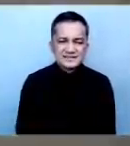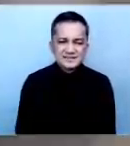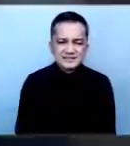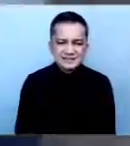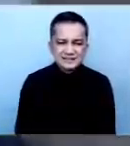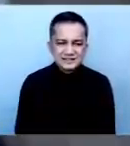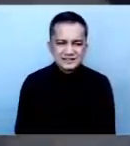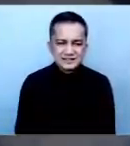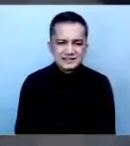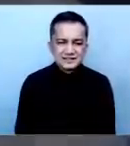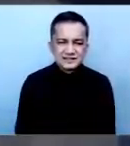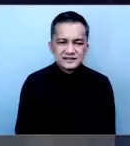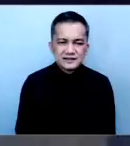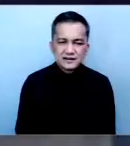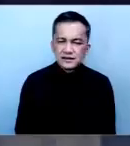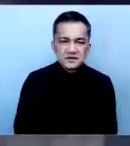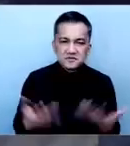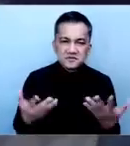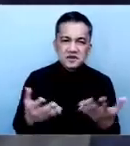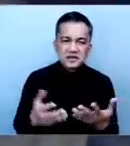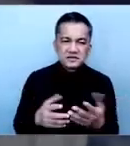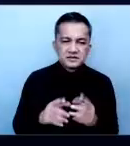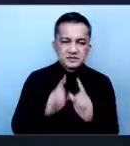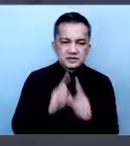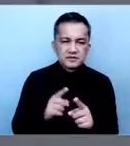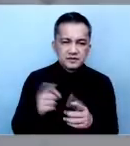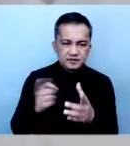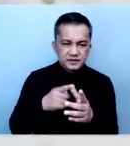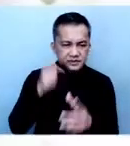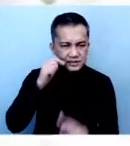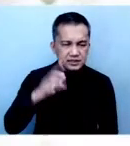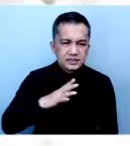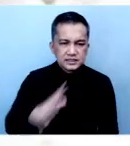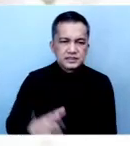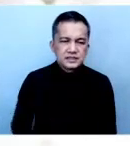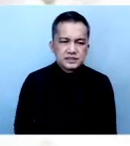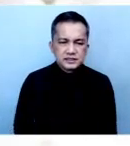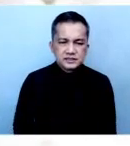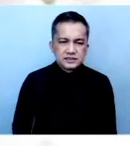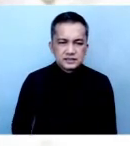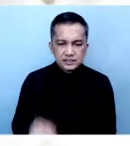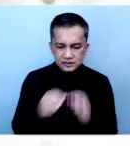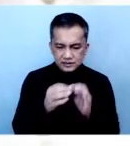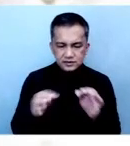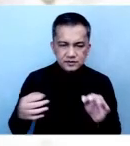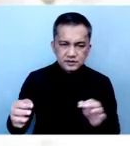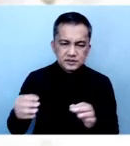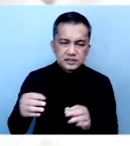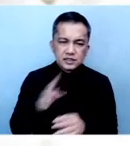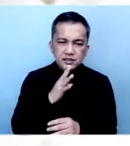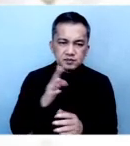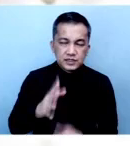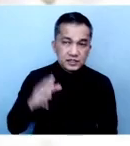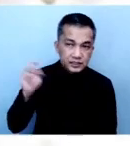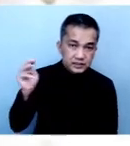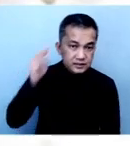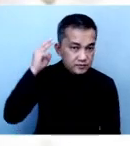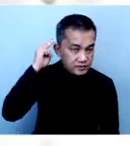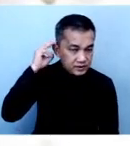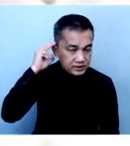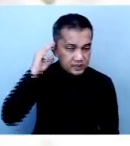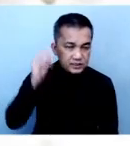panayam Wala ring pahayag ang first lady naglabas naman ang statement si speaker Romualdez anya Nagtatrabaho sila